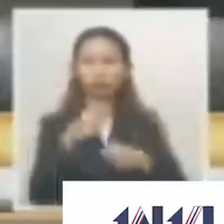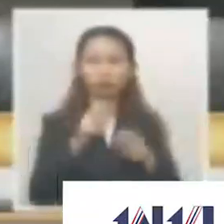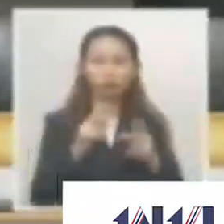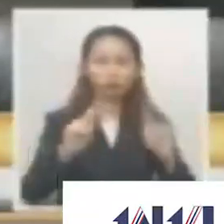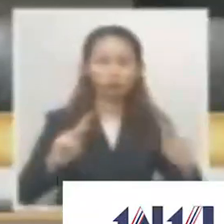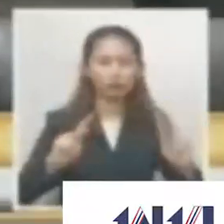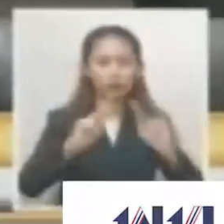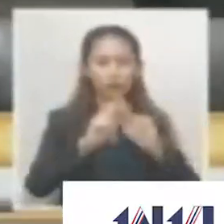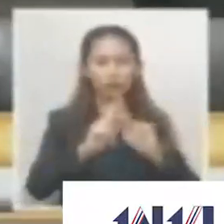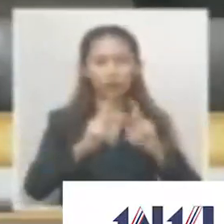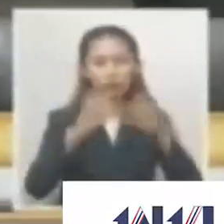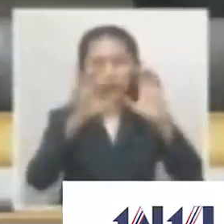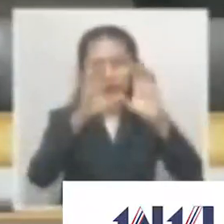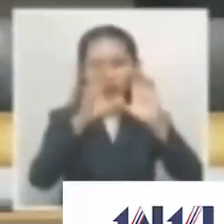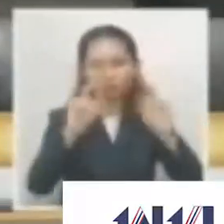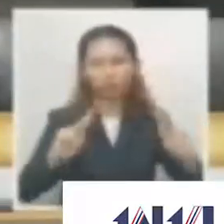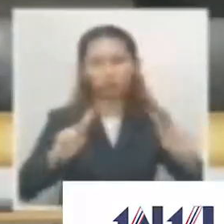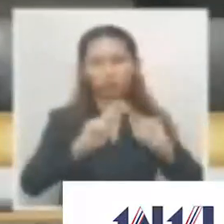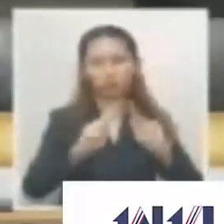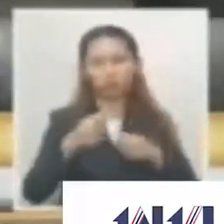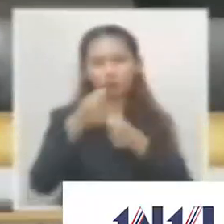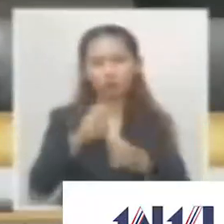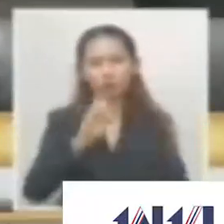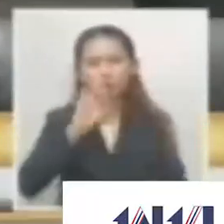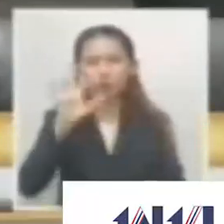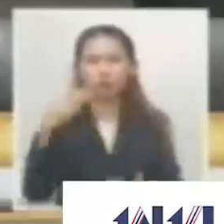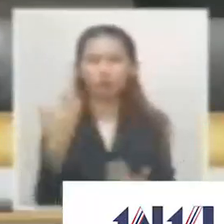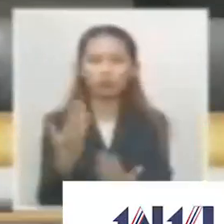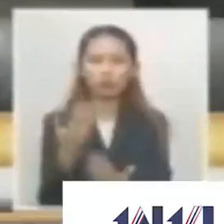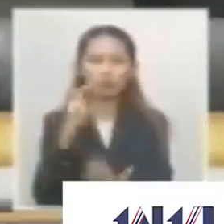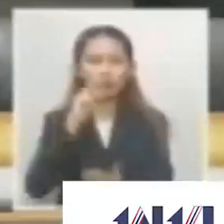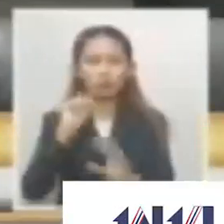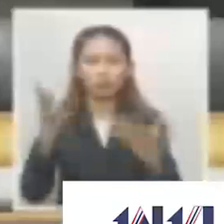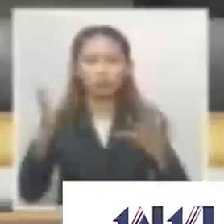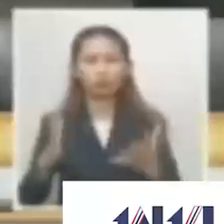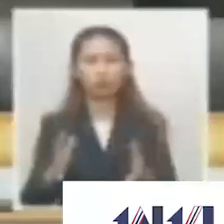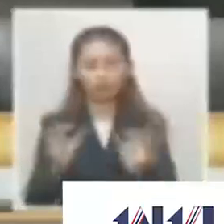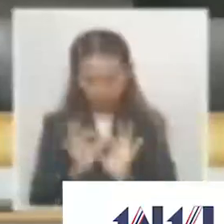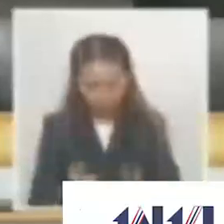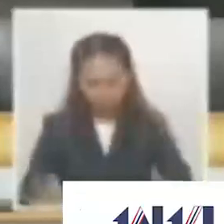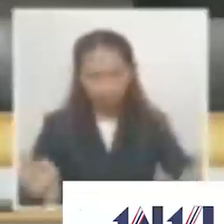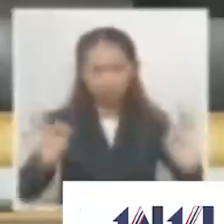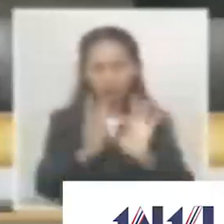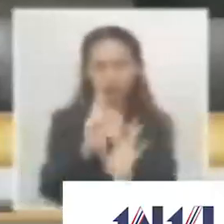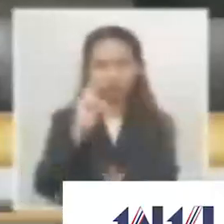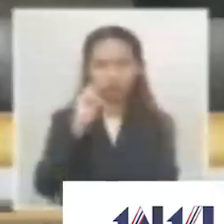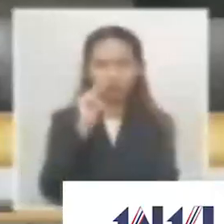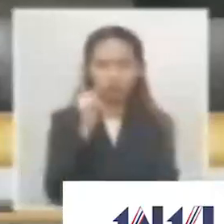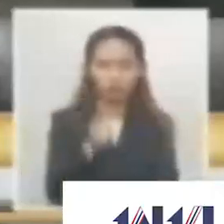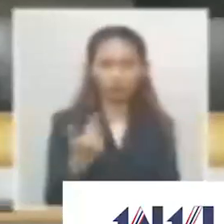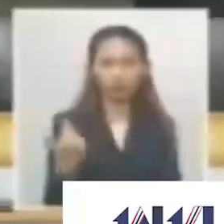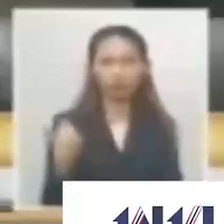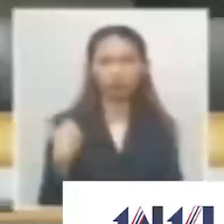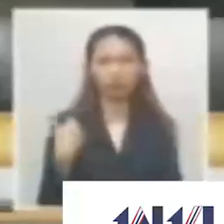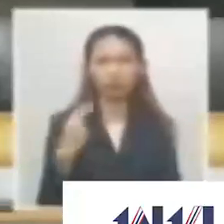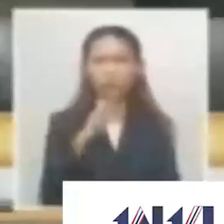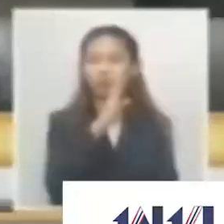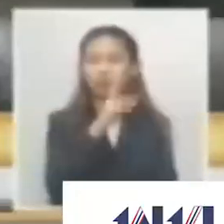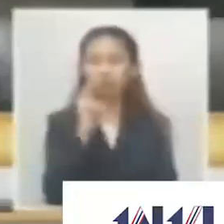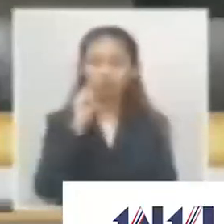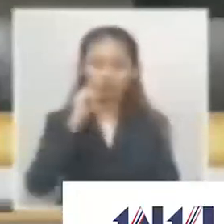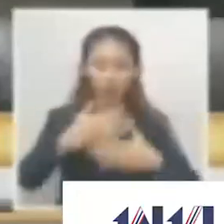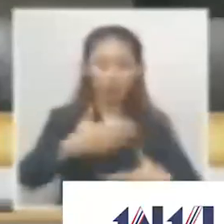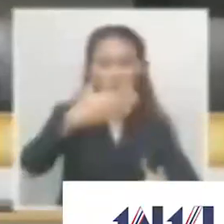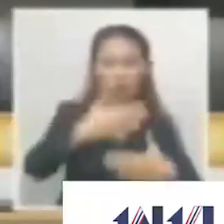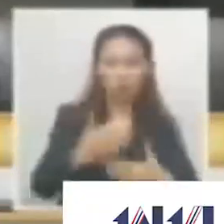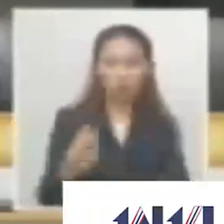กันราคาข้าวแล้วมันจะมีข้าวที่ไหนให้ประกันครับก็เลยฝากว่าเรื่องแหล่งน้ำเป็นสิ่งที่สำคัญครับผมว่าเพิ่มปริมาณน้ำในเขื่อนอ่างเก็บน้ำดี